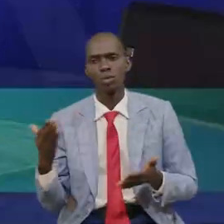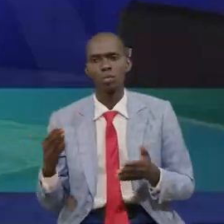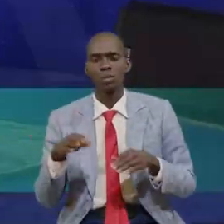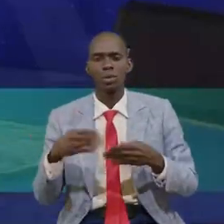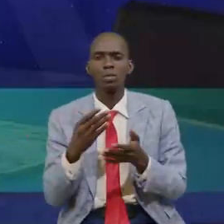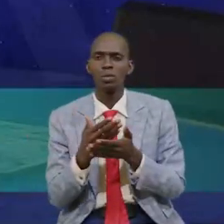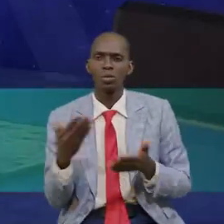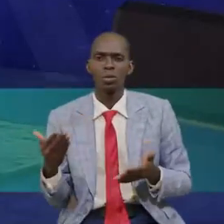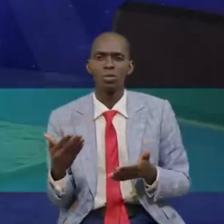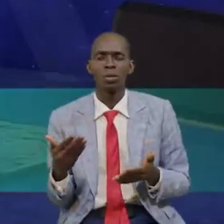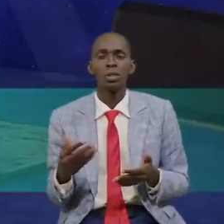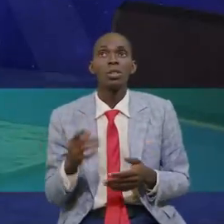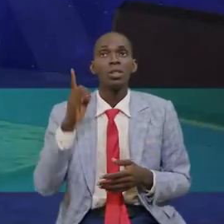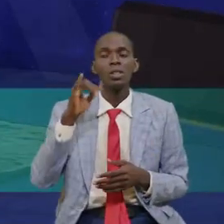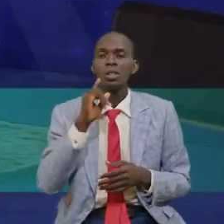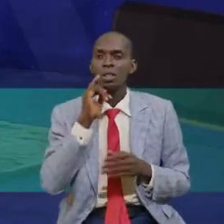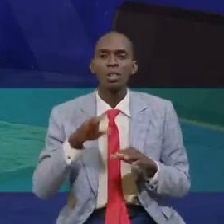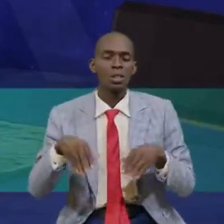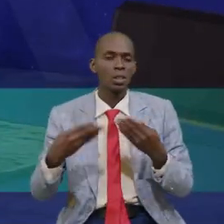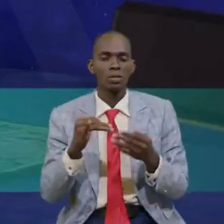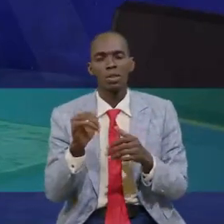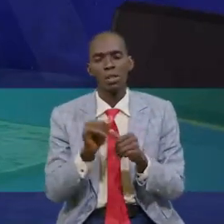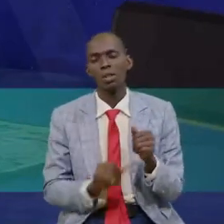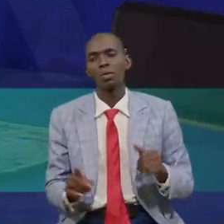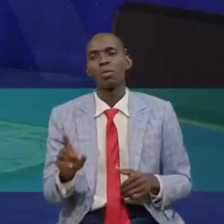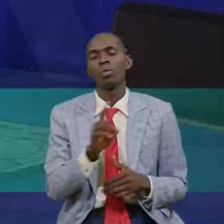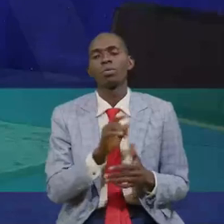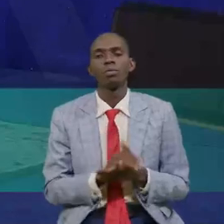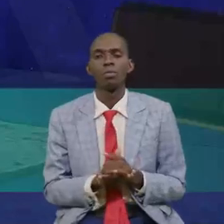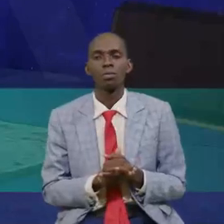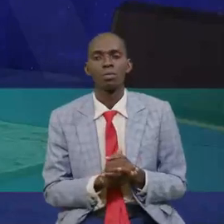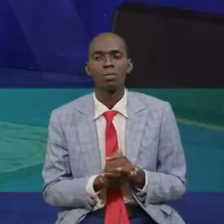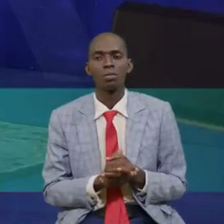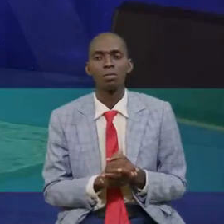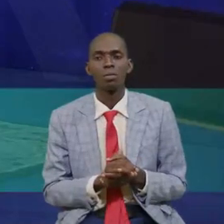il a donné les uns. Maintenant, il donne à tout le monde.